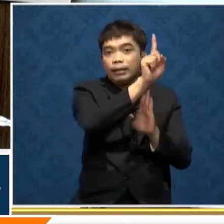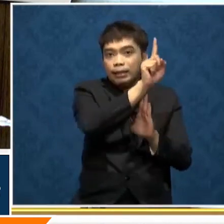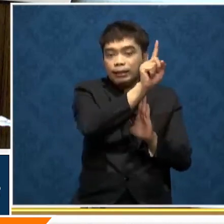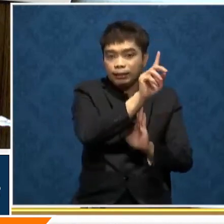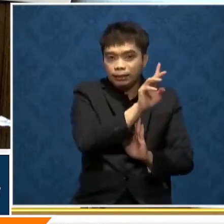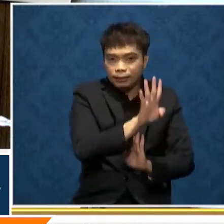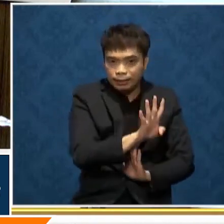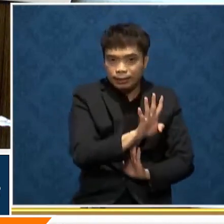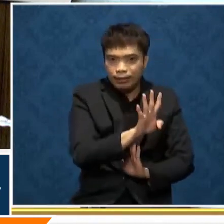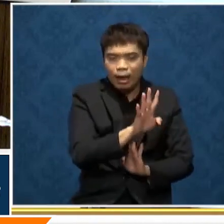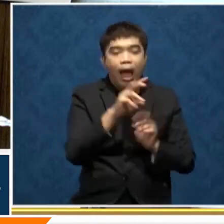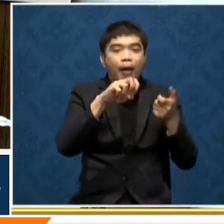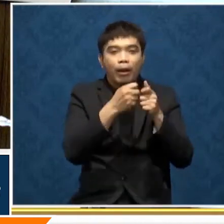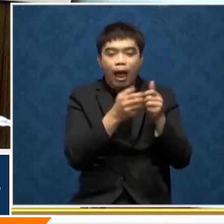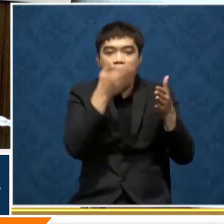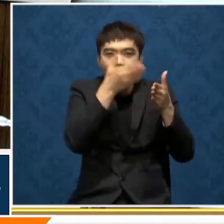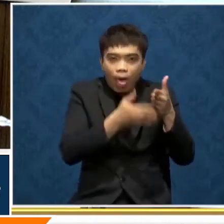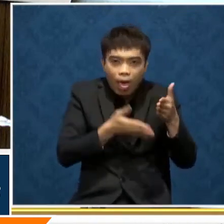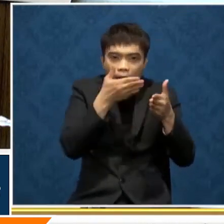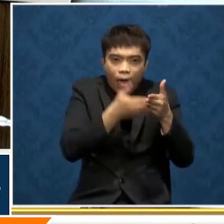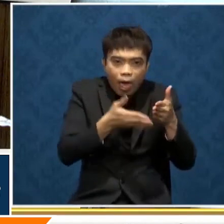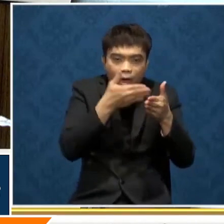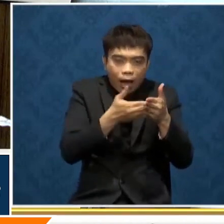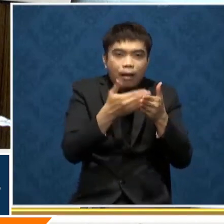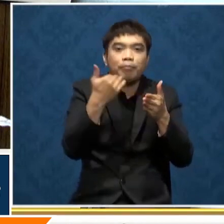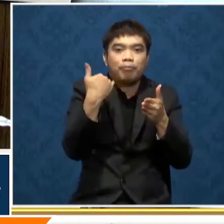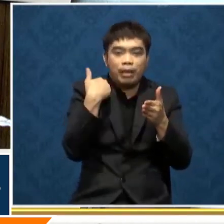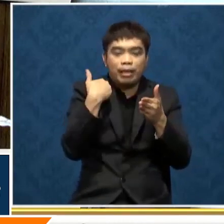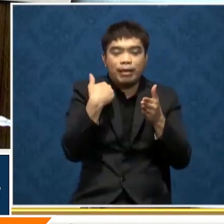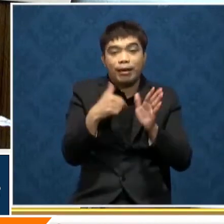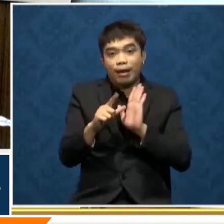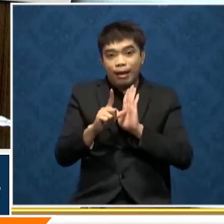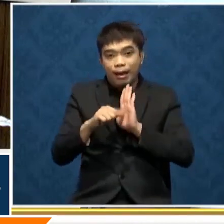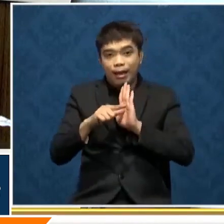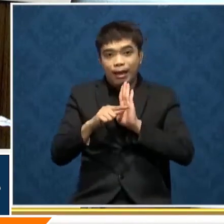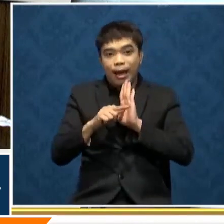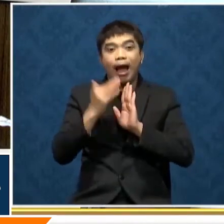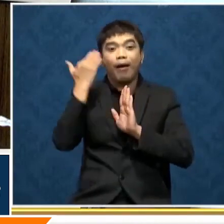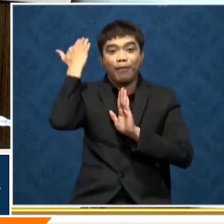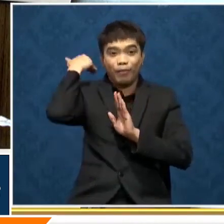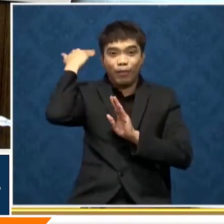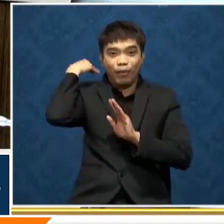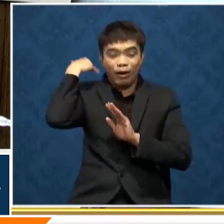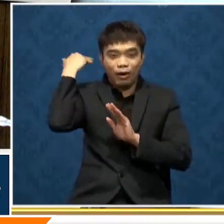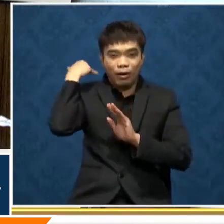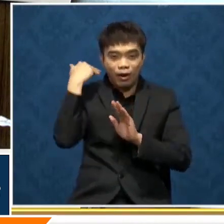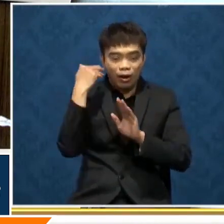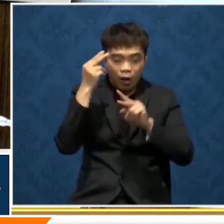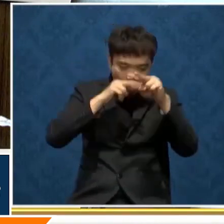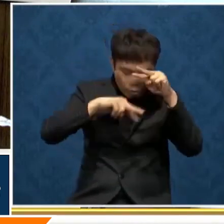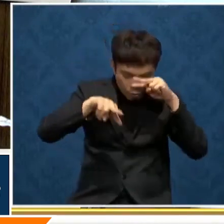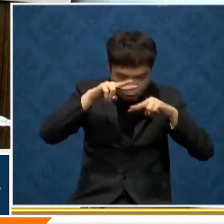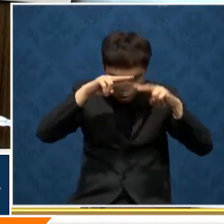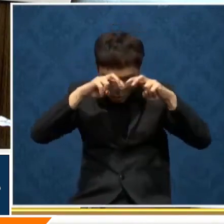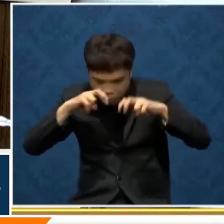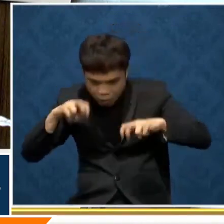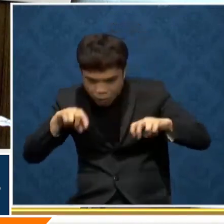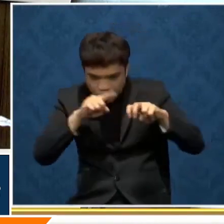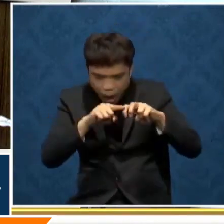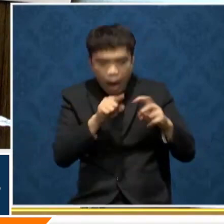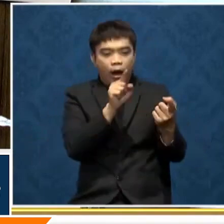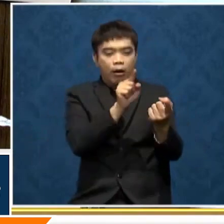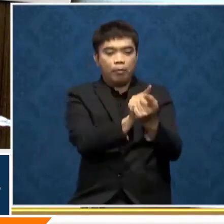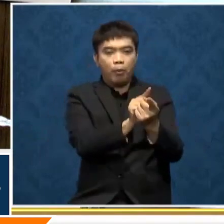ได้พบอุปสรรคมากมายครับท่านเลขาธิการสภาพัฒน์สมัยนั้นท่านค้นไปค้นมาก็ไปเจอพบว่า